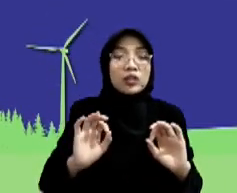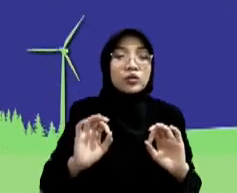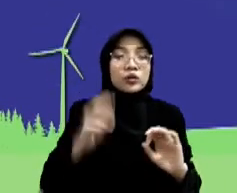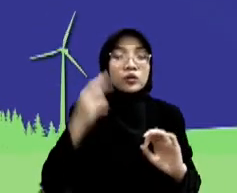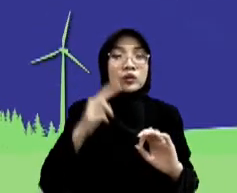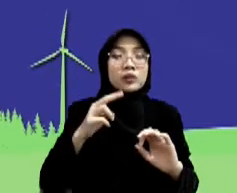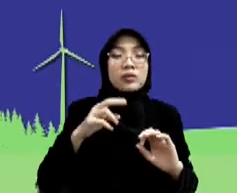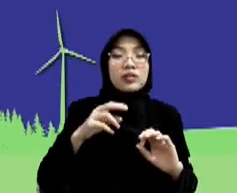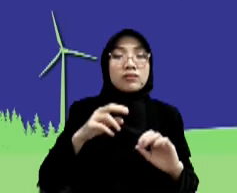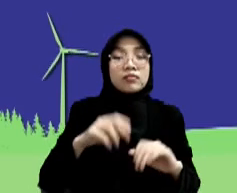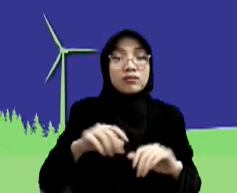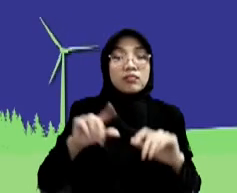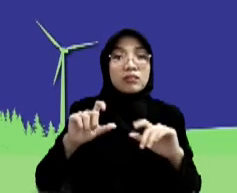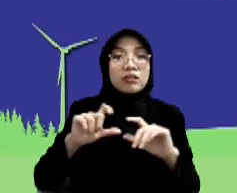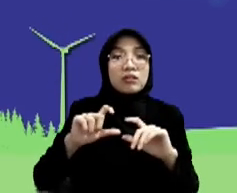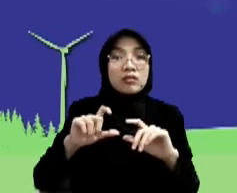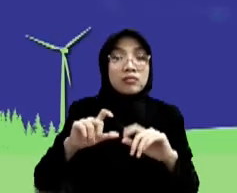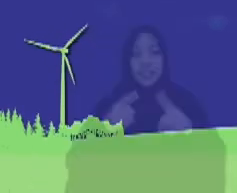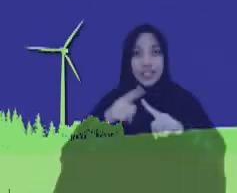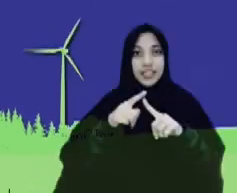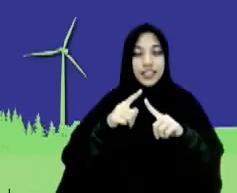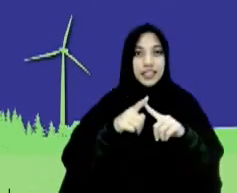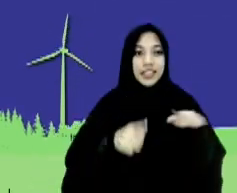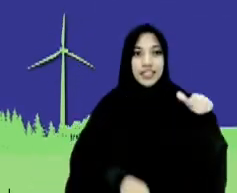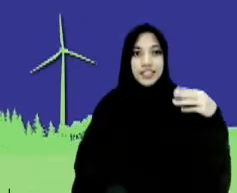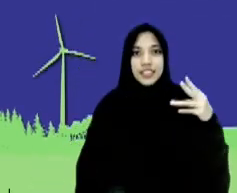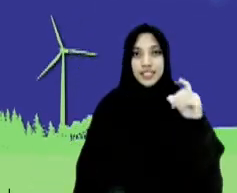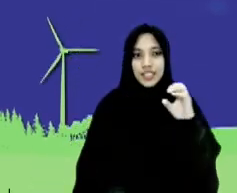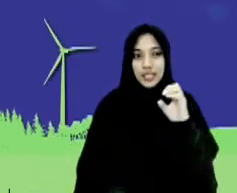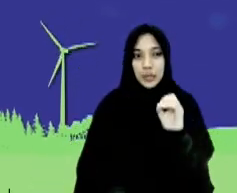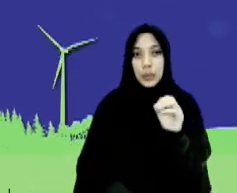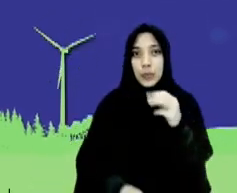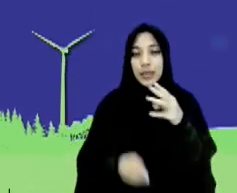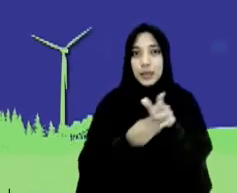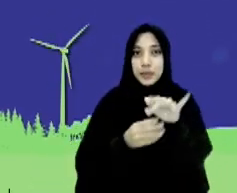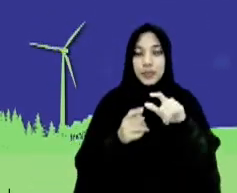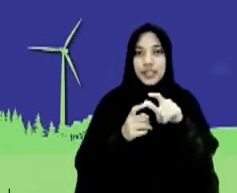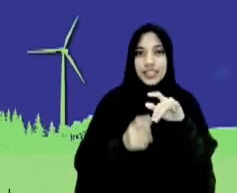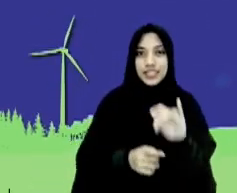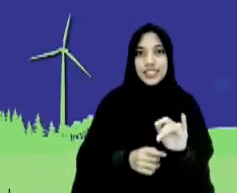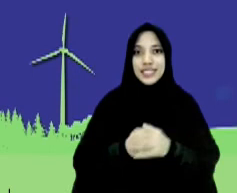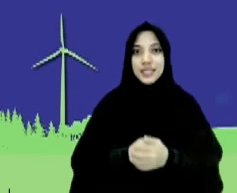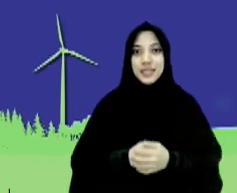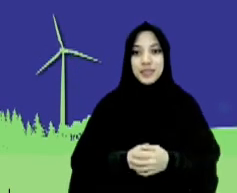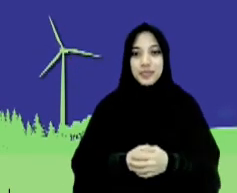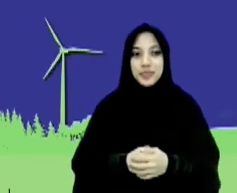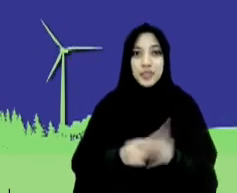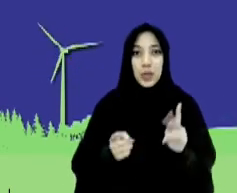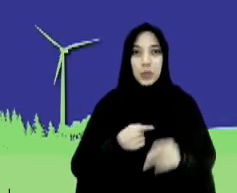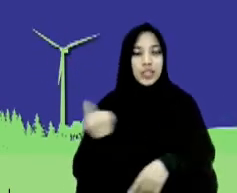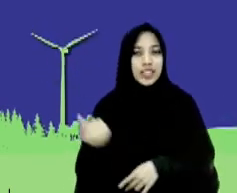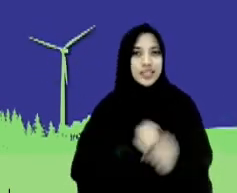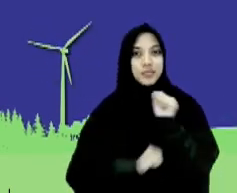Zero eh net Zero eh emission by50 or kalau kita tidak bekerja